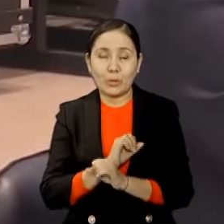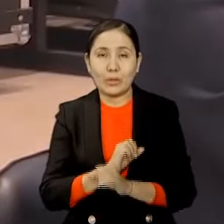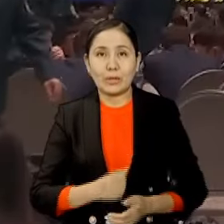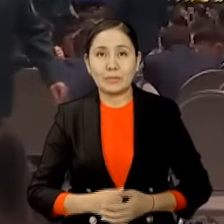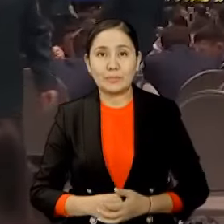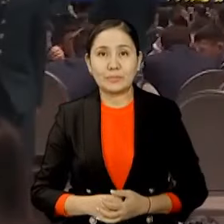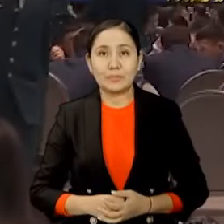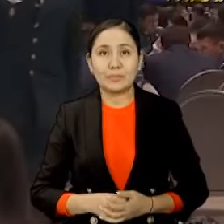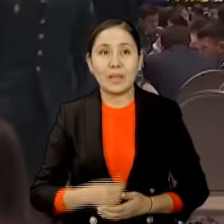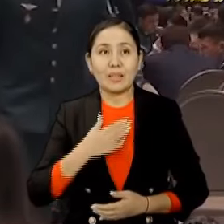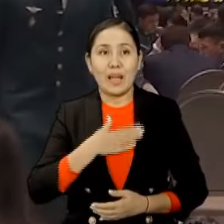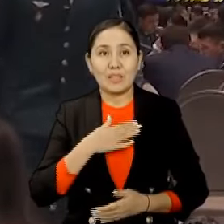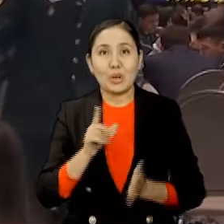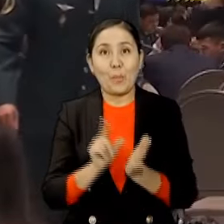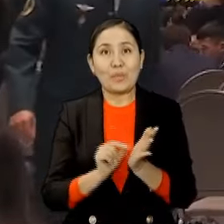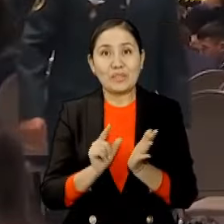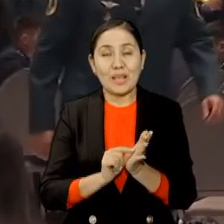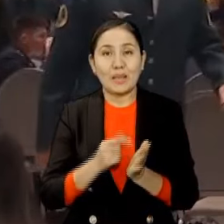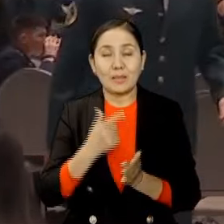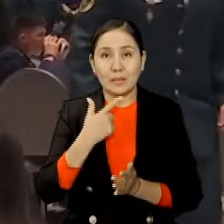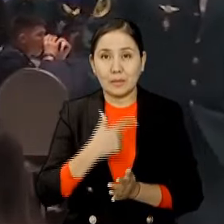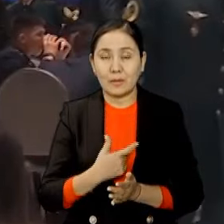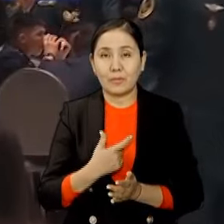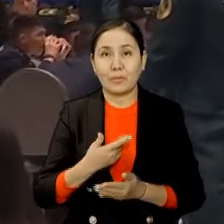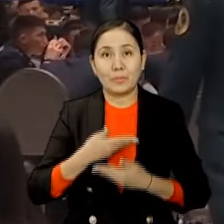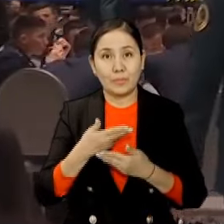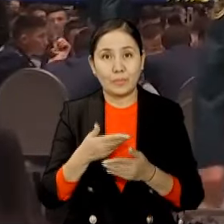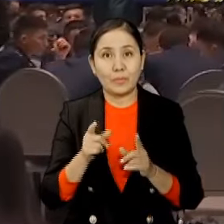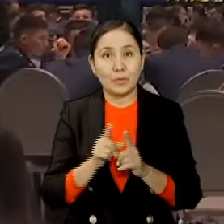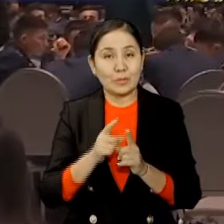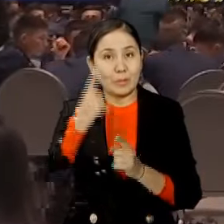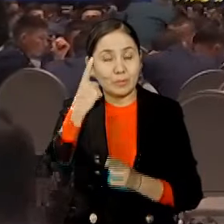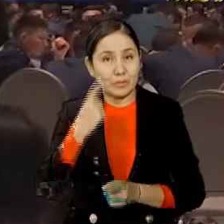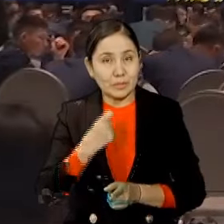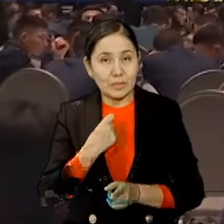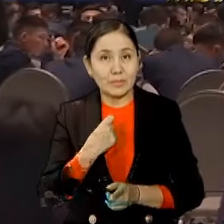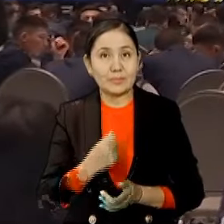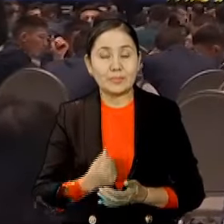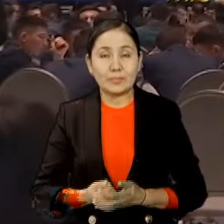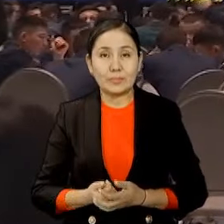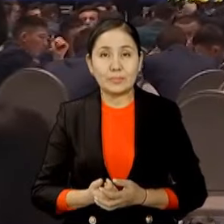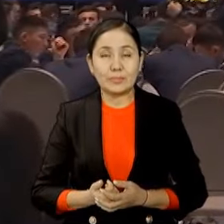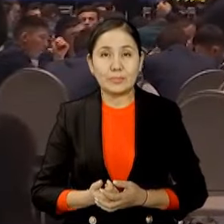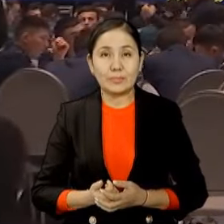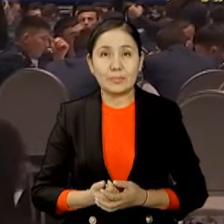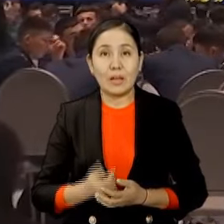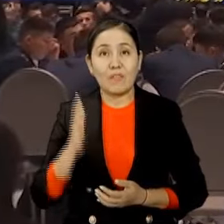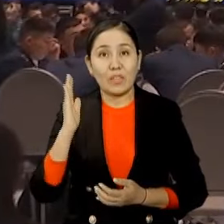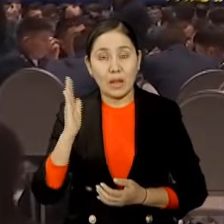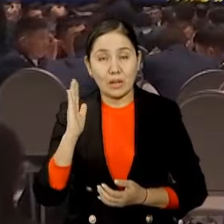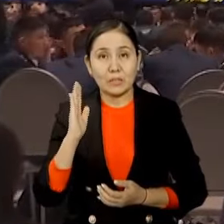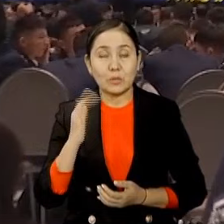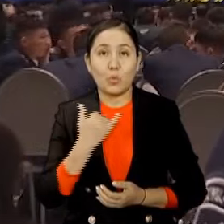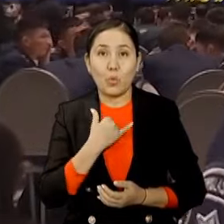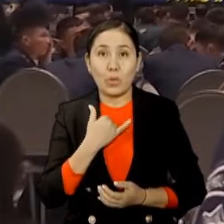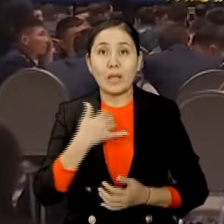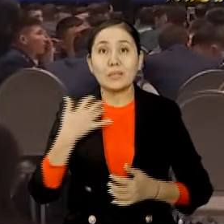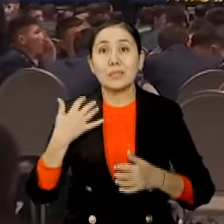Нас, пенсионеров, очень порадовали. Только что нам оповестили, что в дальнейшем у нас